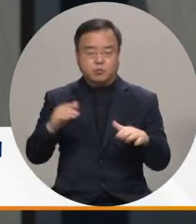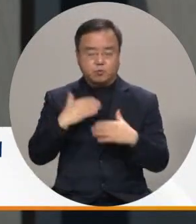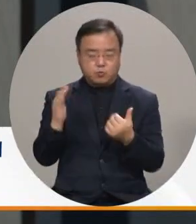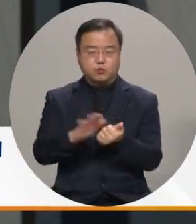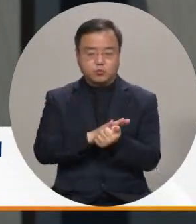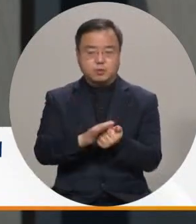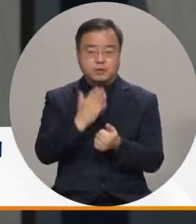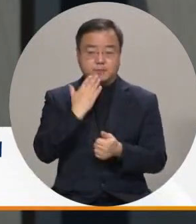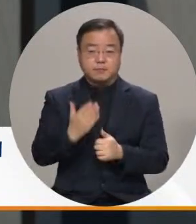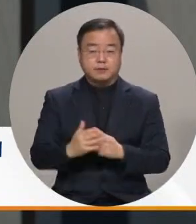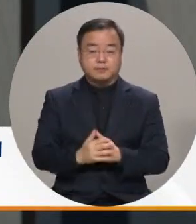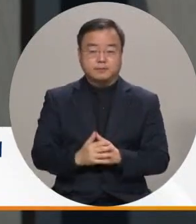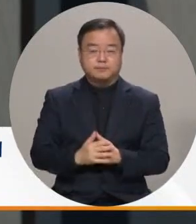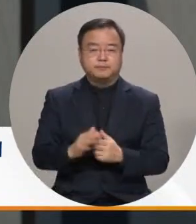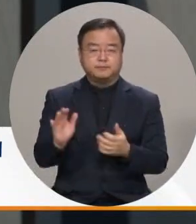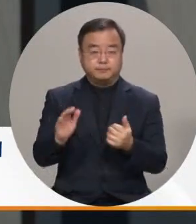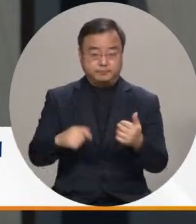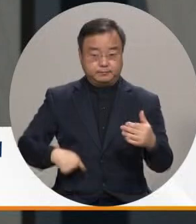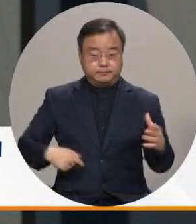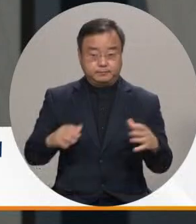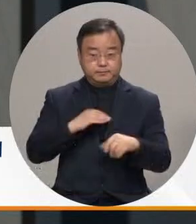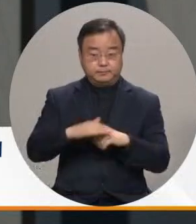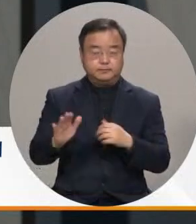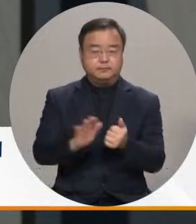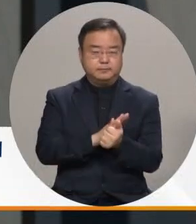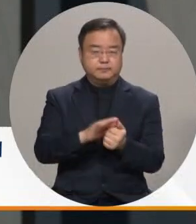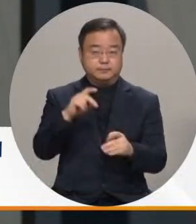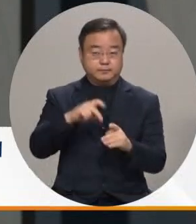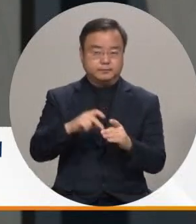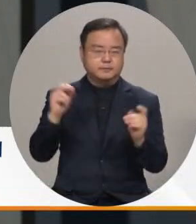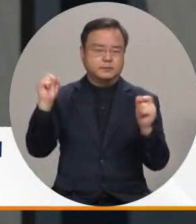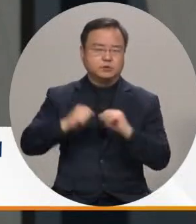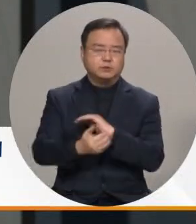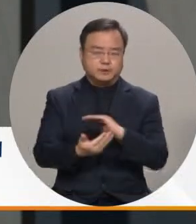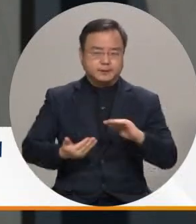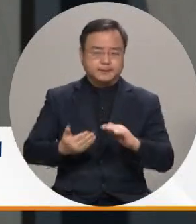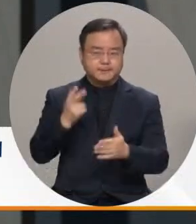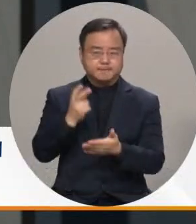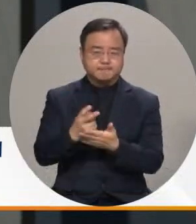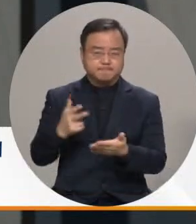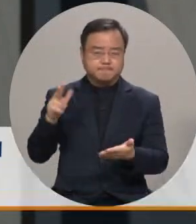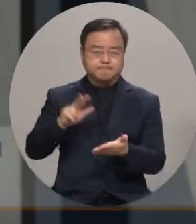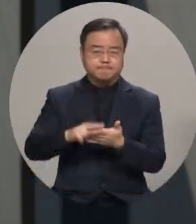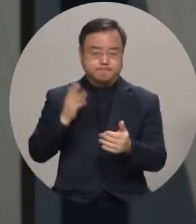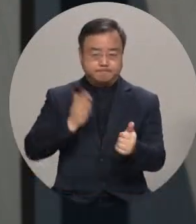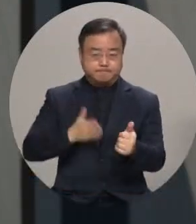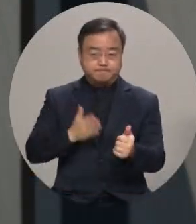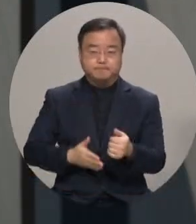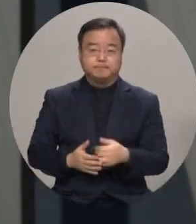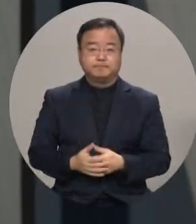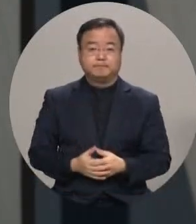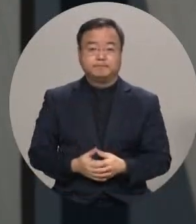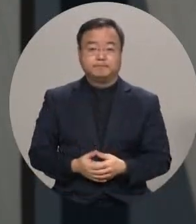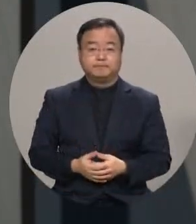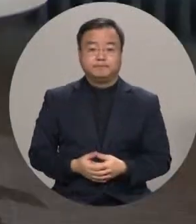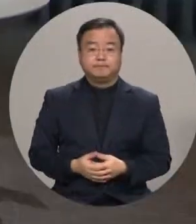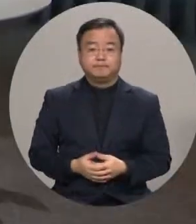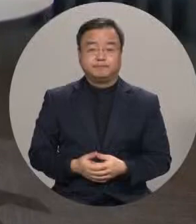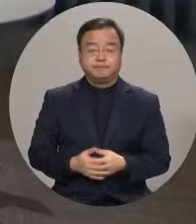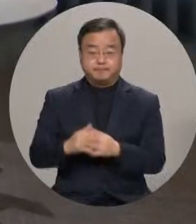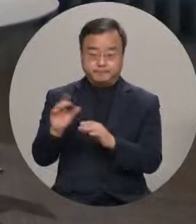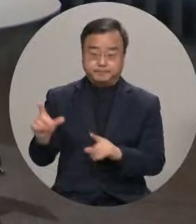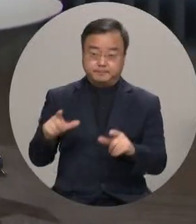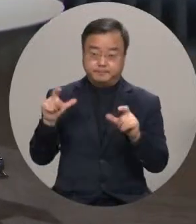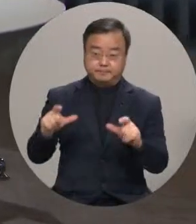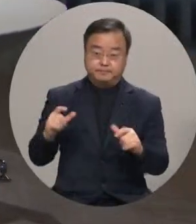있습니다 이런 협동형 돌봄 센터가 무너지기 전에 법제화를 결정해 주시기를 부탁드리겠습니다네 마을에서